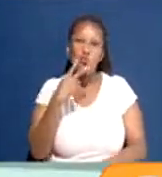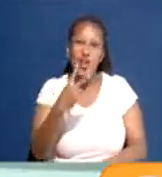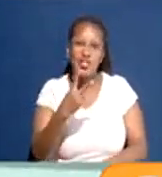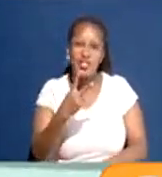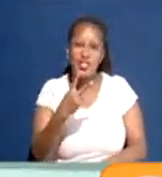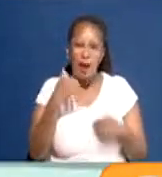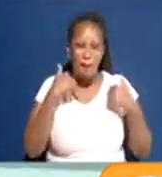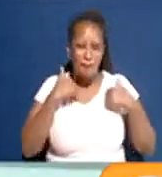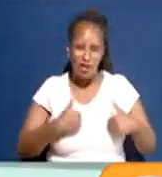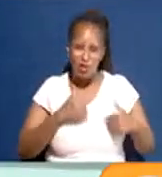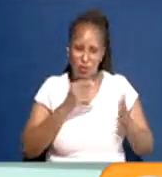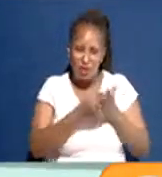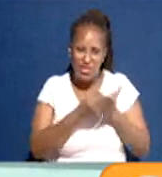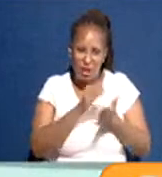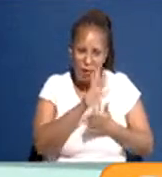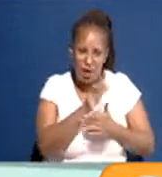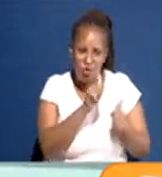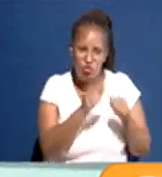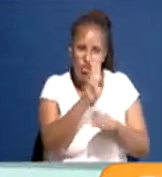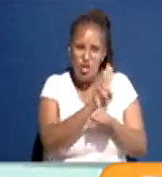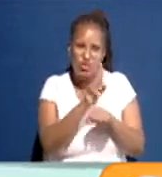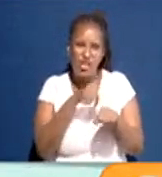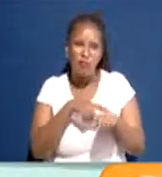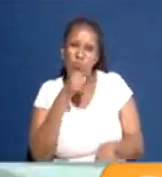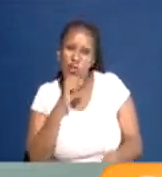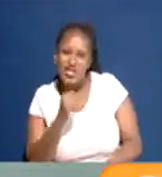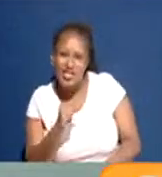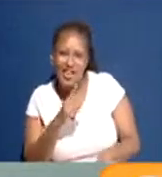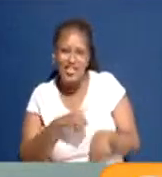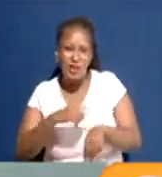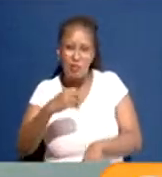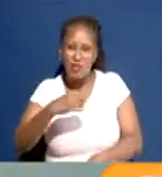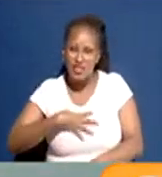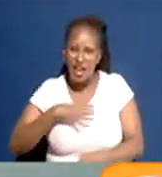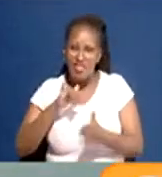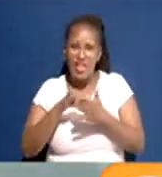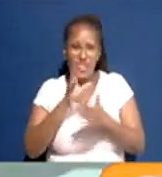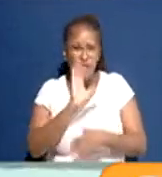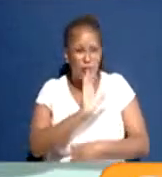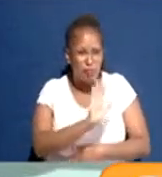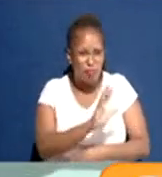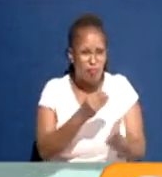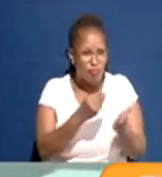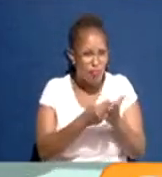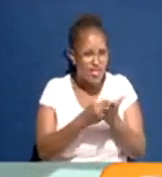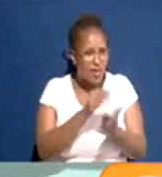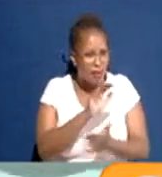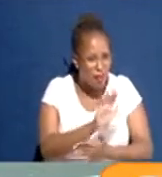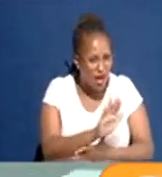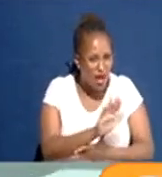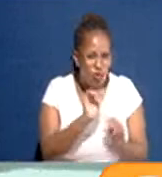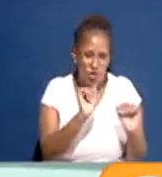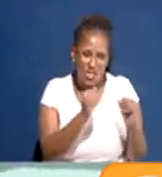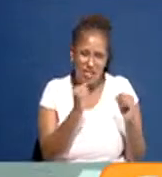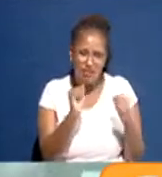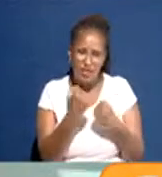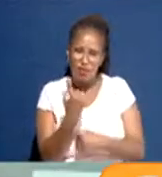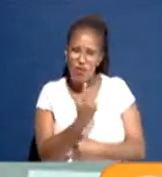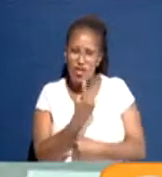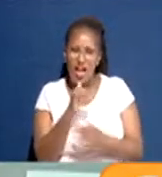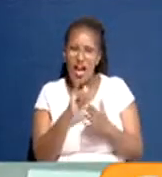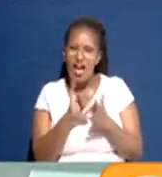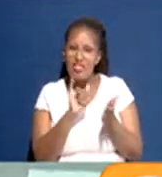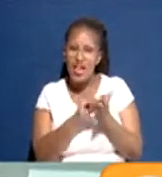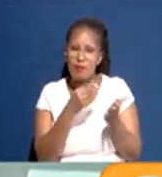mwenyewe. Pesa yako ambaye utatumia ukienda retire, hiyo ni tax. Sio ni pesa yako. Unaweka tu kwa akiba, na waswahili wanasema akiba ioze